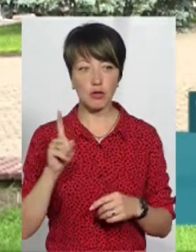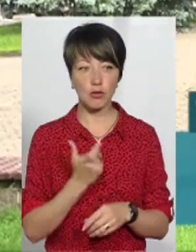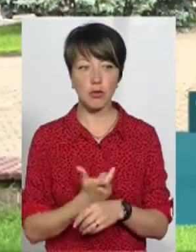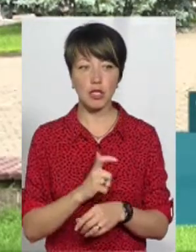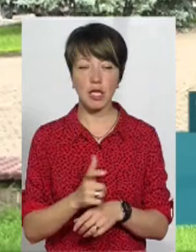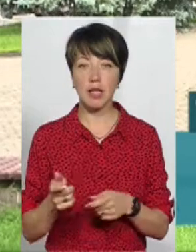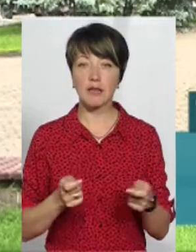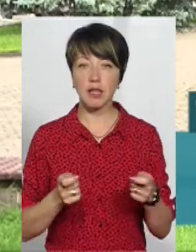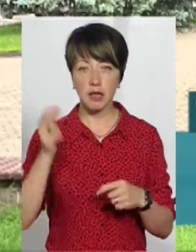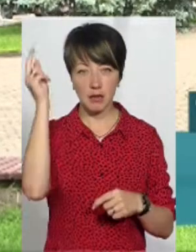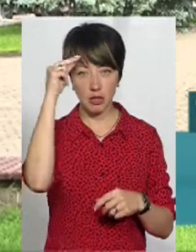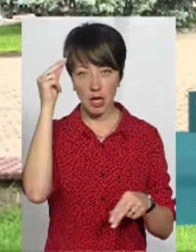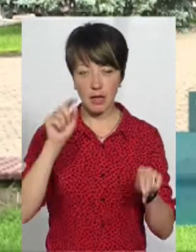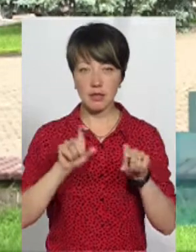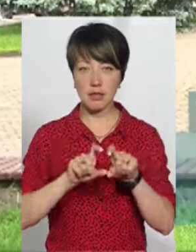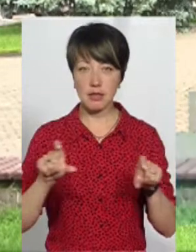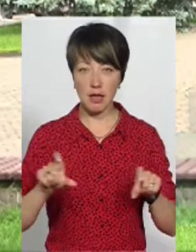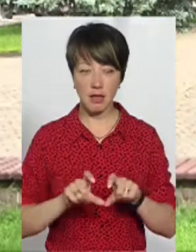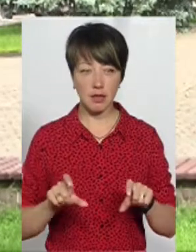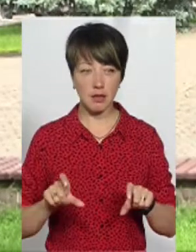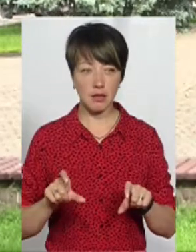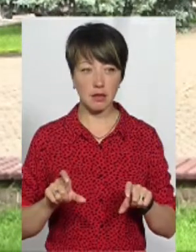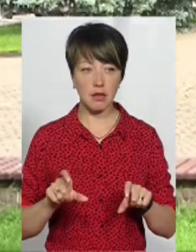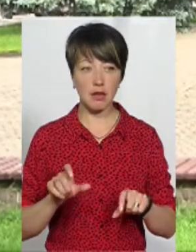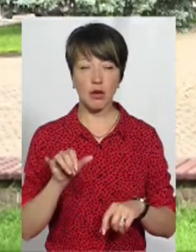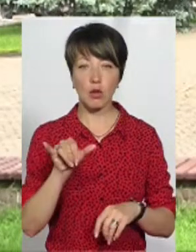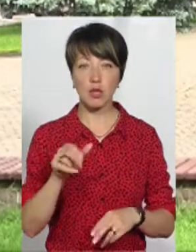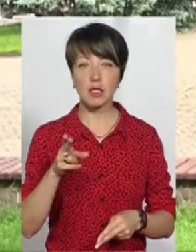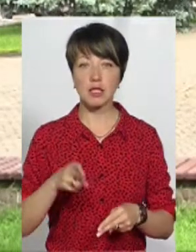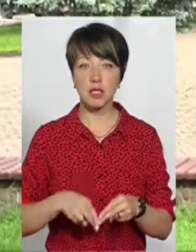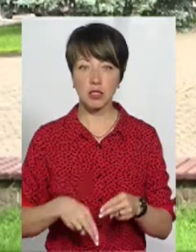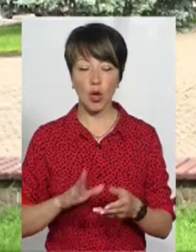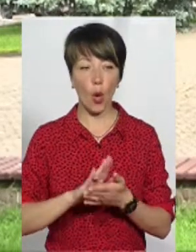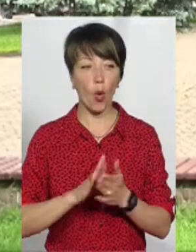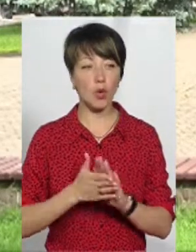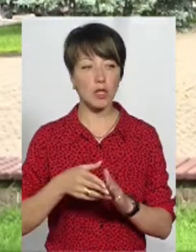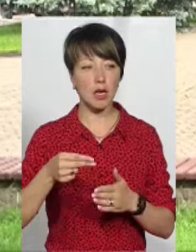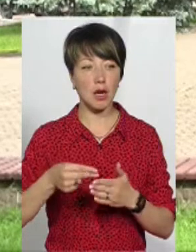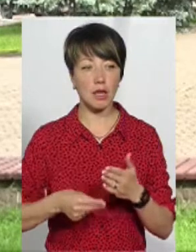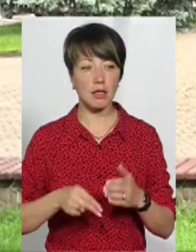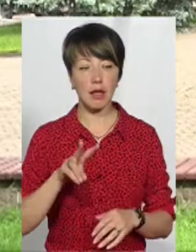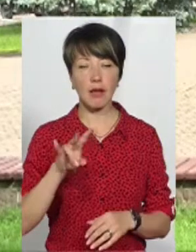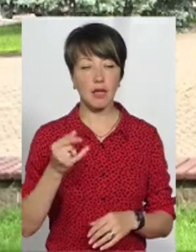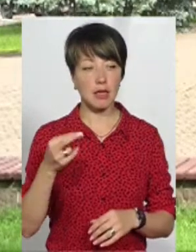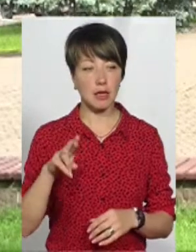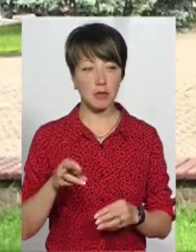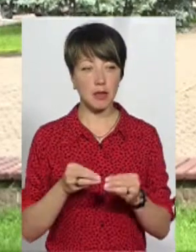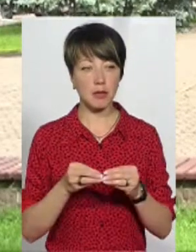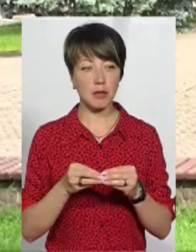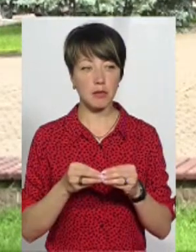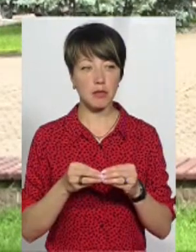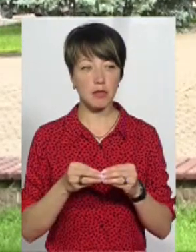більшість керівників в навчальних закладах, у них закінчується контракт в липні, 15